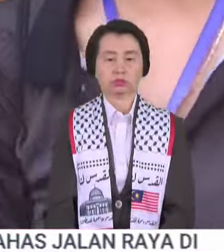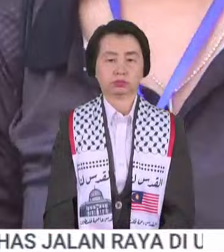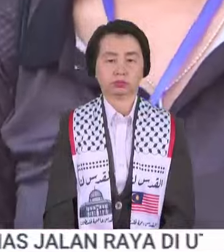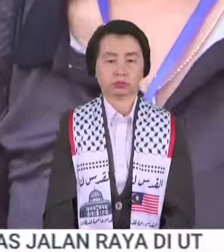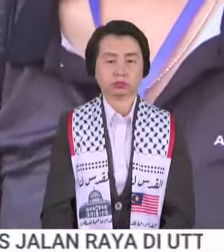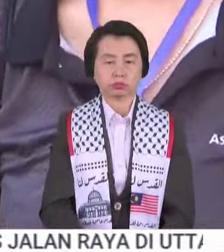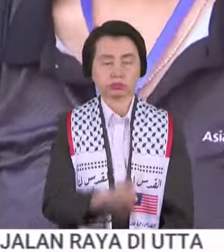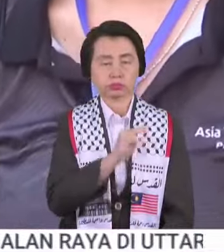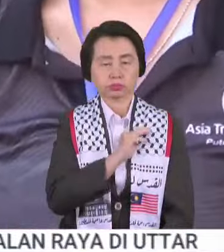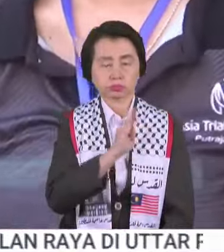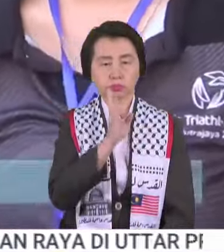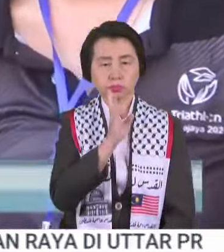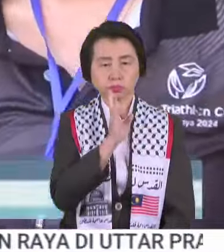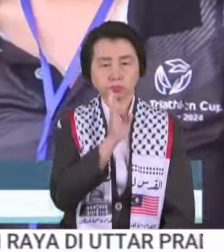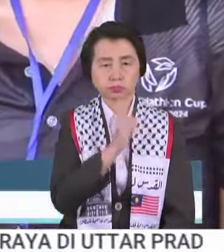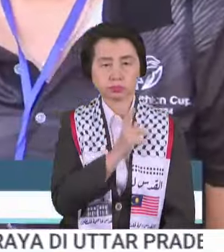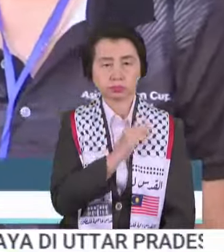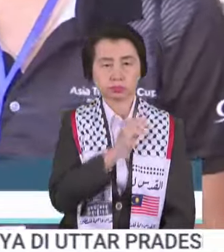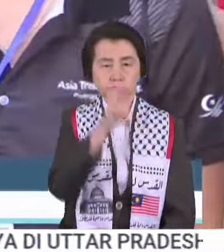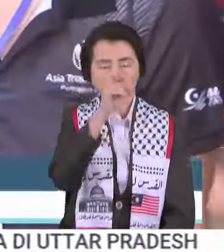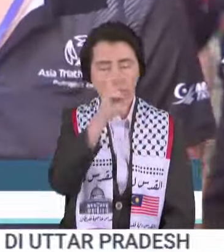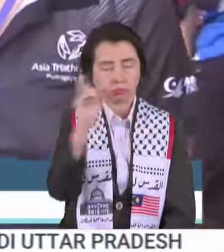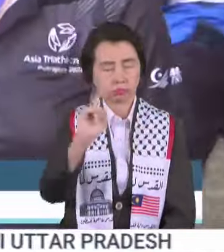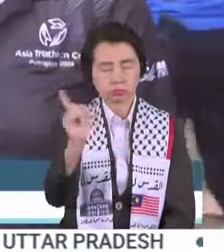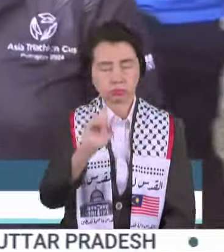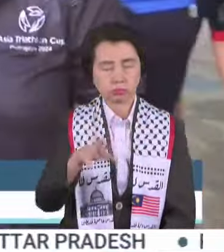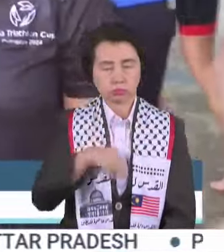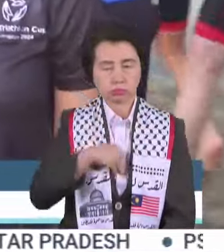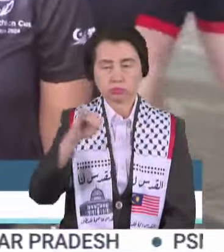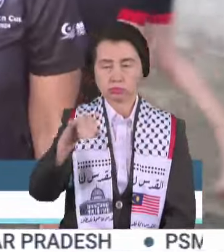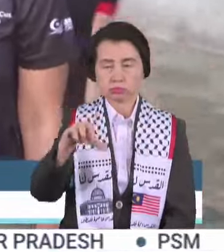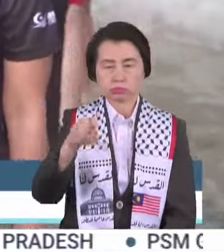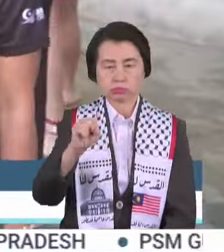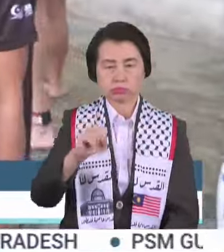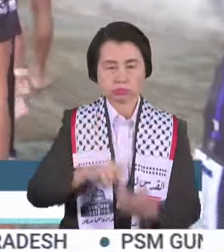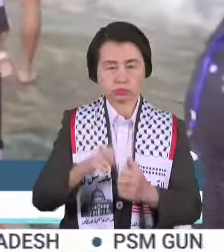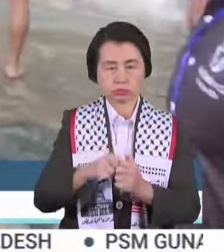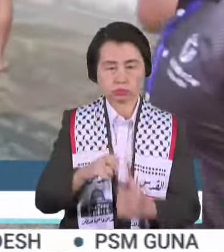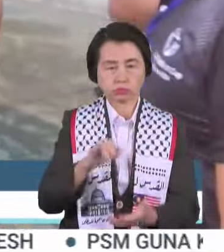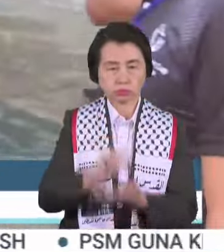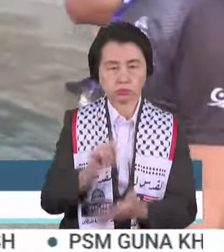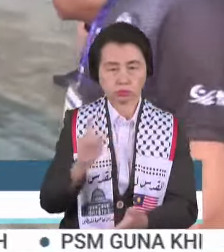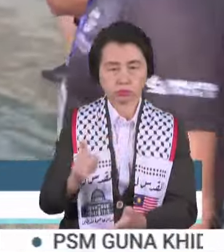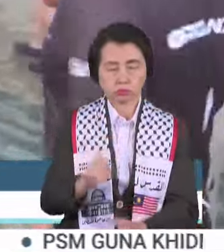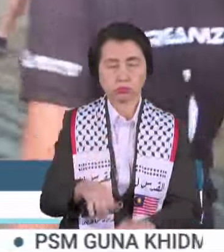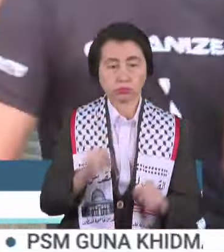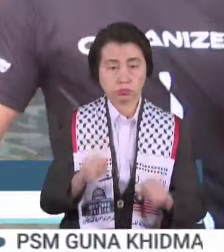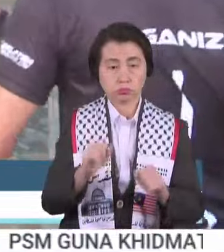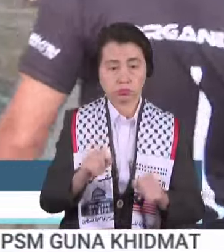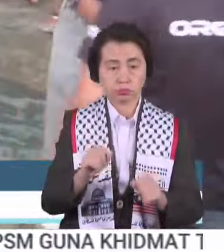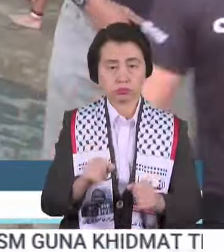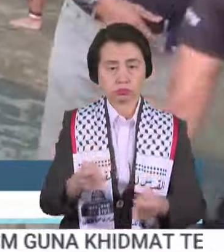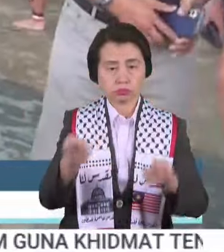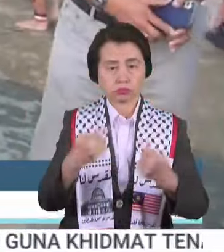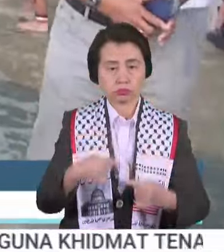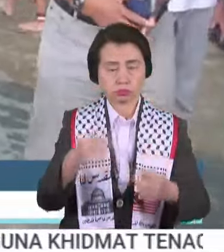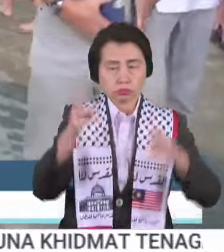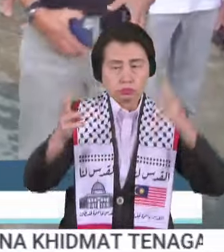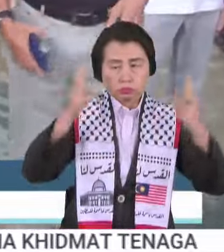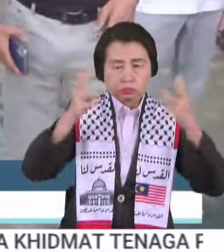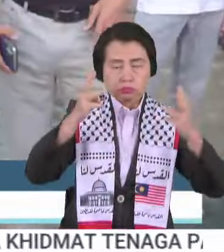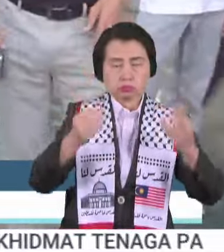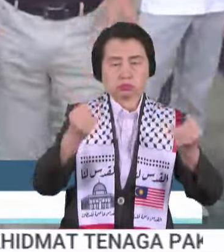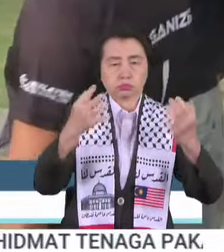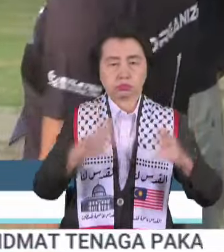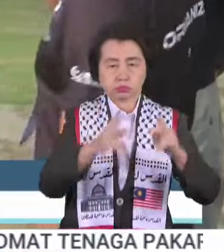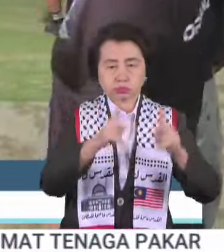Menterinya Hanaya berkata kementerian bertegas tidak akan berkompromi dengan isu berkenaan. Tegas beliau ia mampu mendatangkan kebimbangan kepada